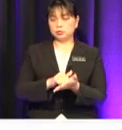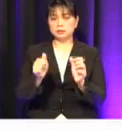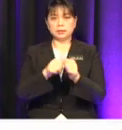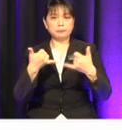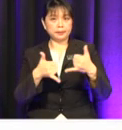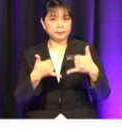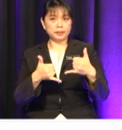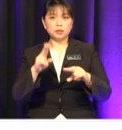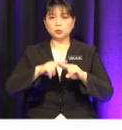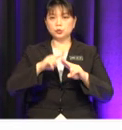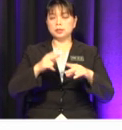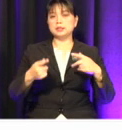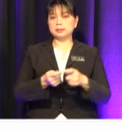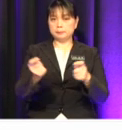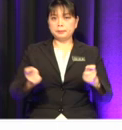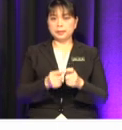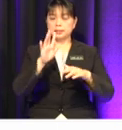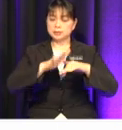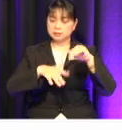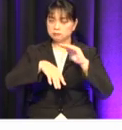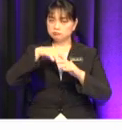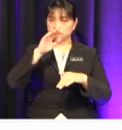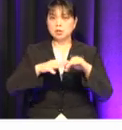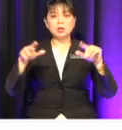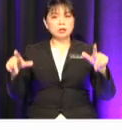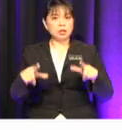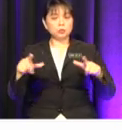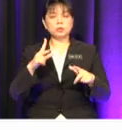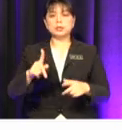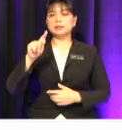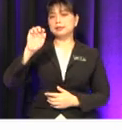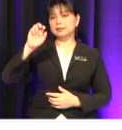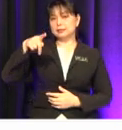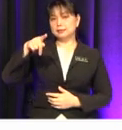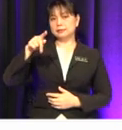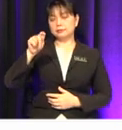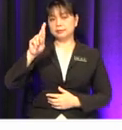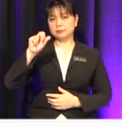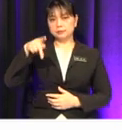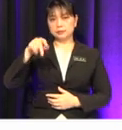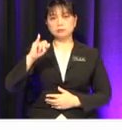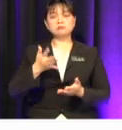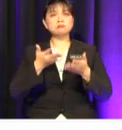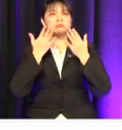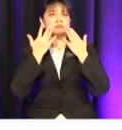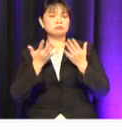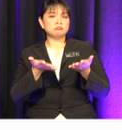di tempat yang selesai dan melakukan terapi pernafasan sehingga berasa tenang saja